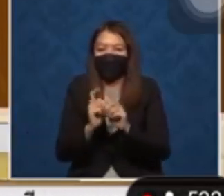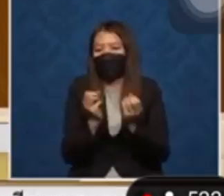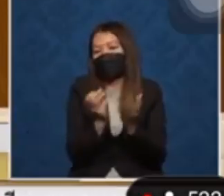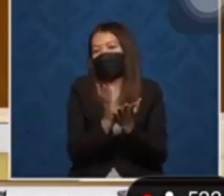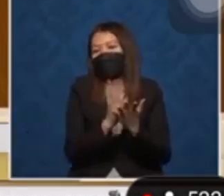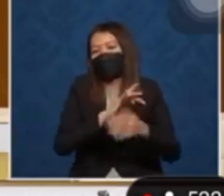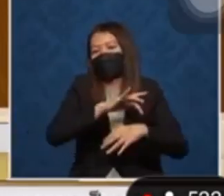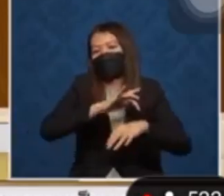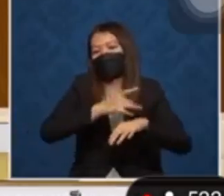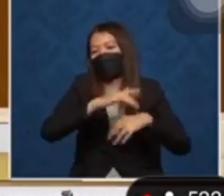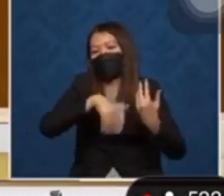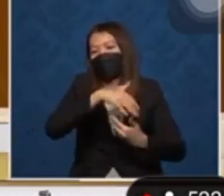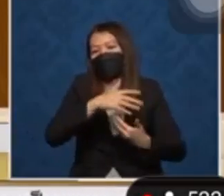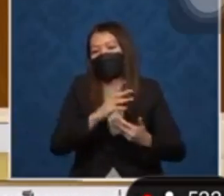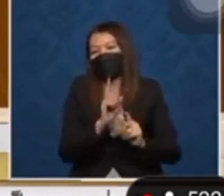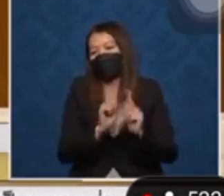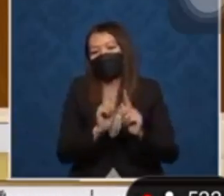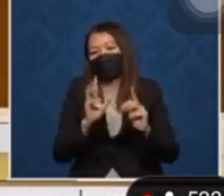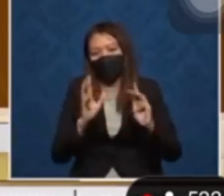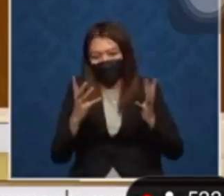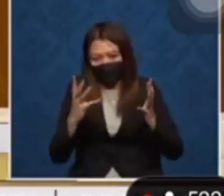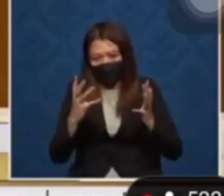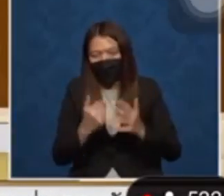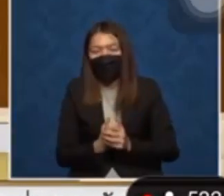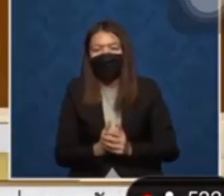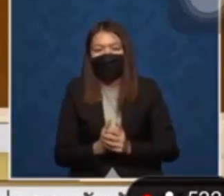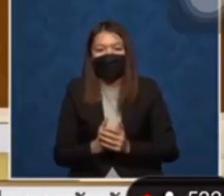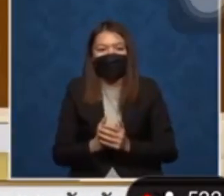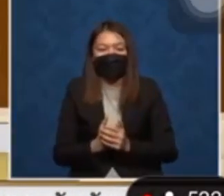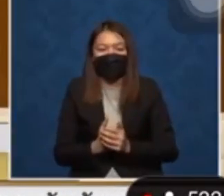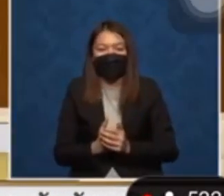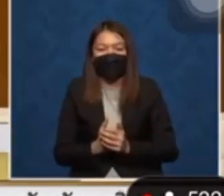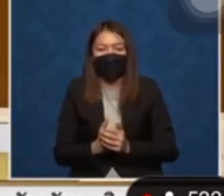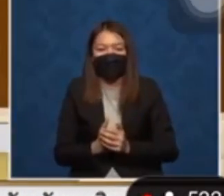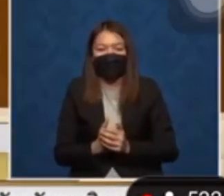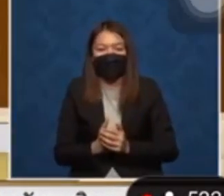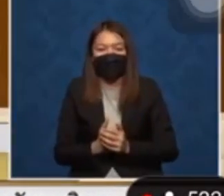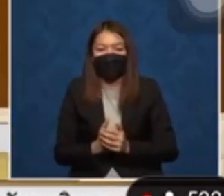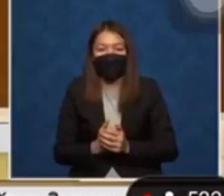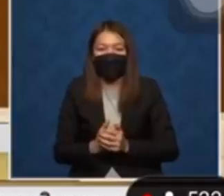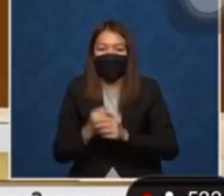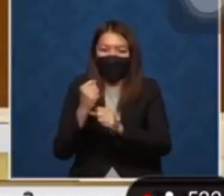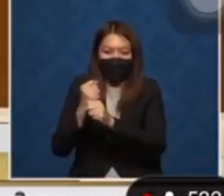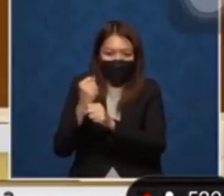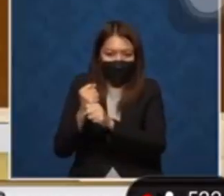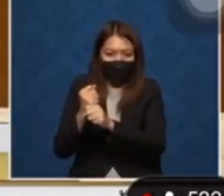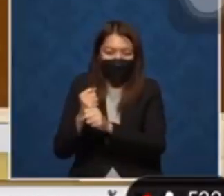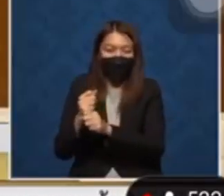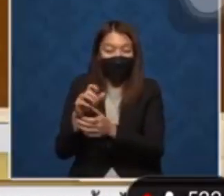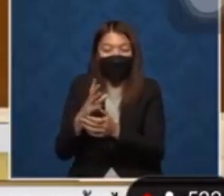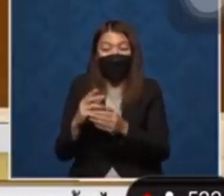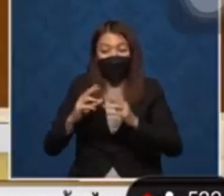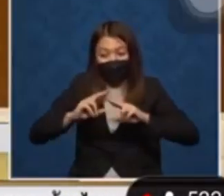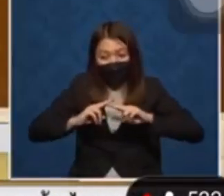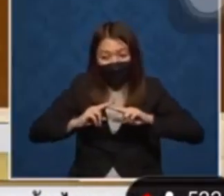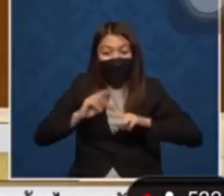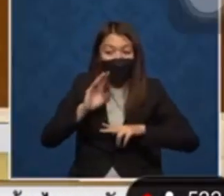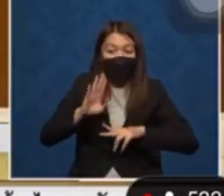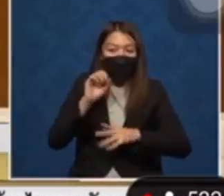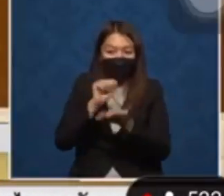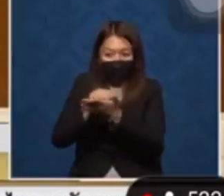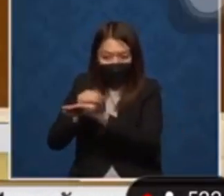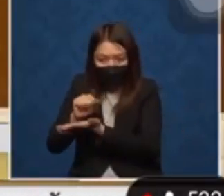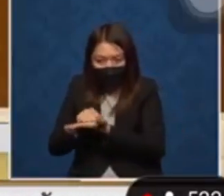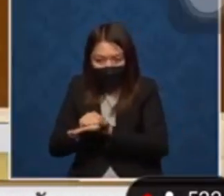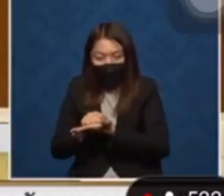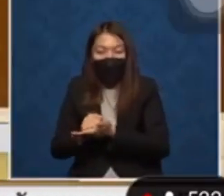ลังหมายถึงว่าคำสั่งนี้เนี่ยให้เปิดประมูลงานได้ก่อนที่รายงานการประเมินผลกระ